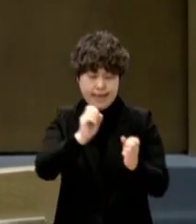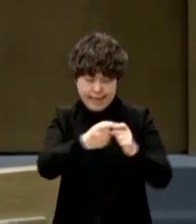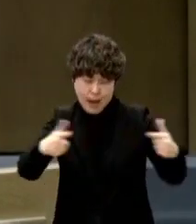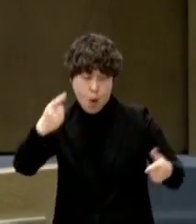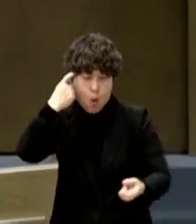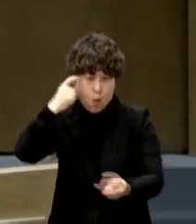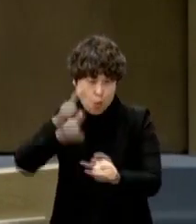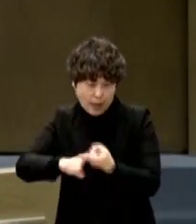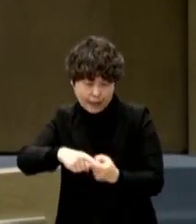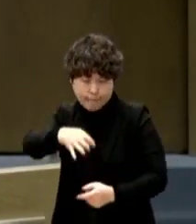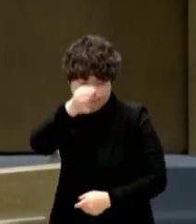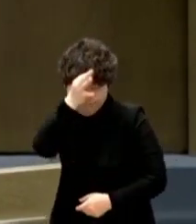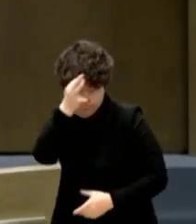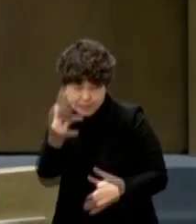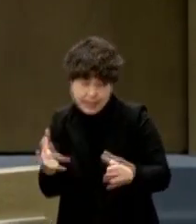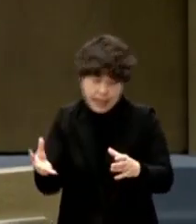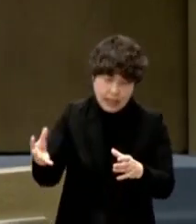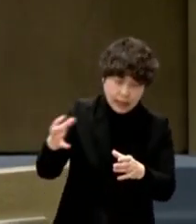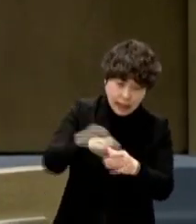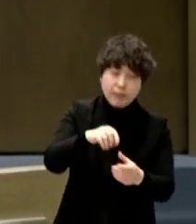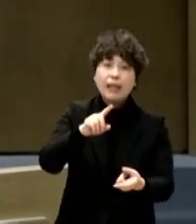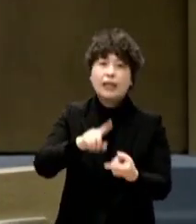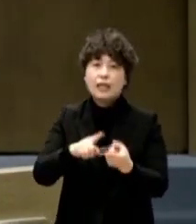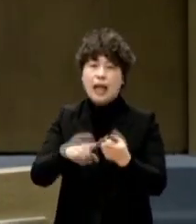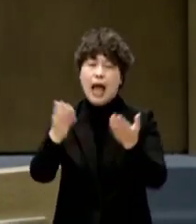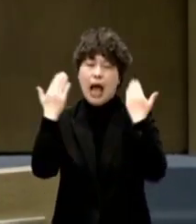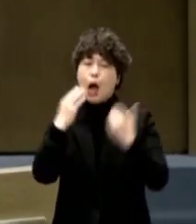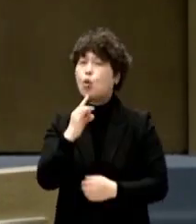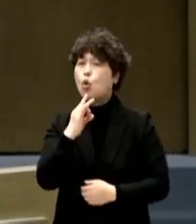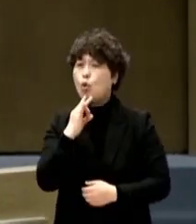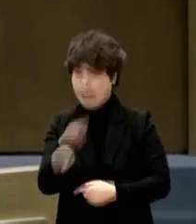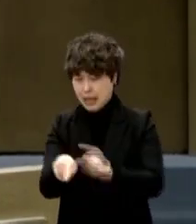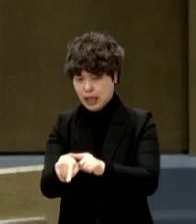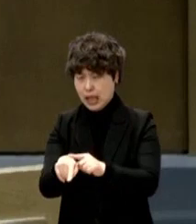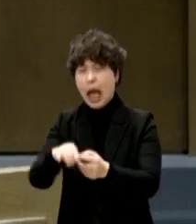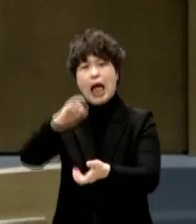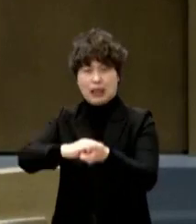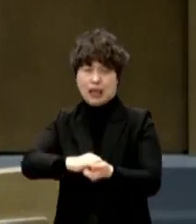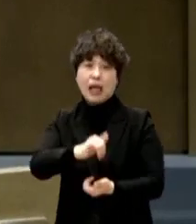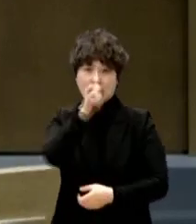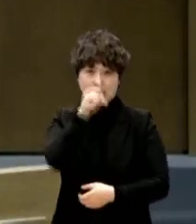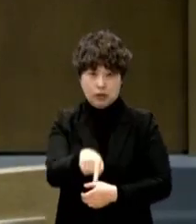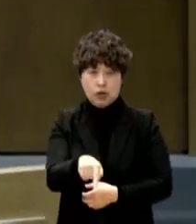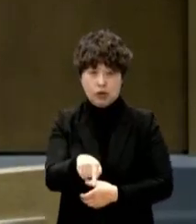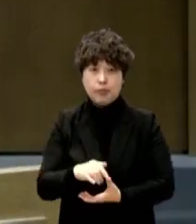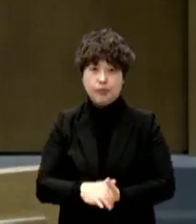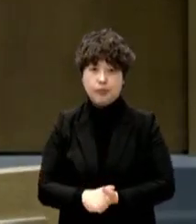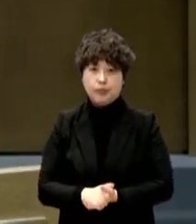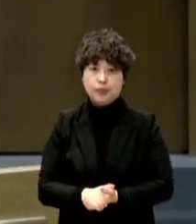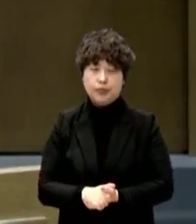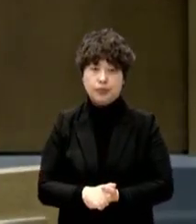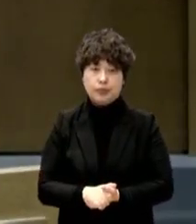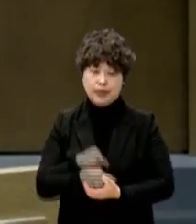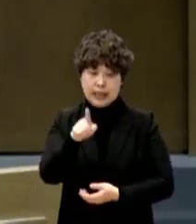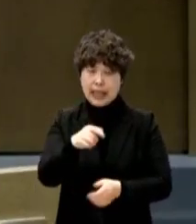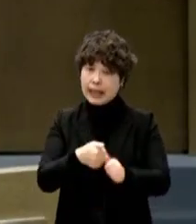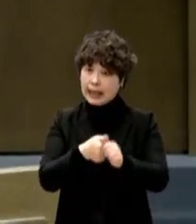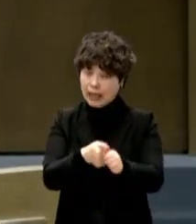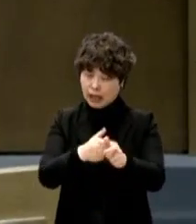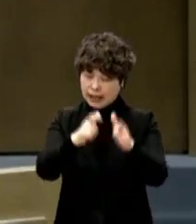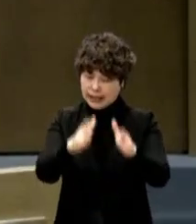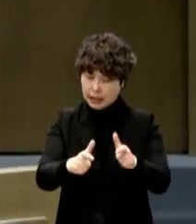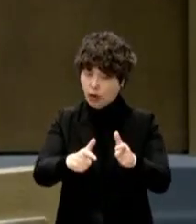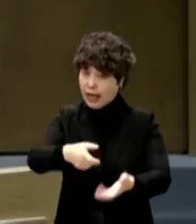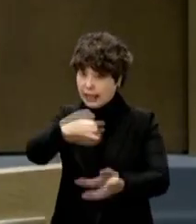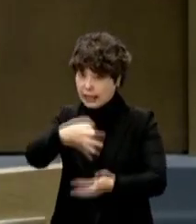관심과 재능을 담아내기에는 학교만으로는 한계가 있다는 점 또한 사실입니다. 이에 따라 지역의